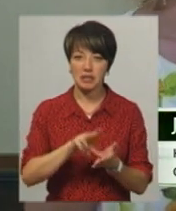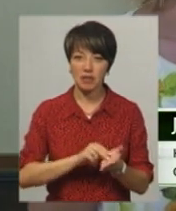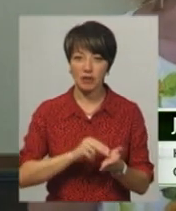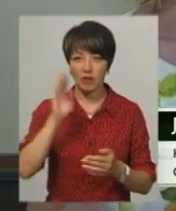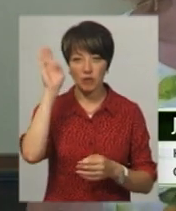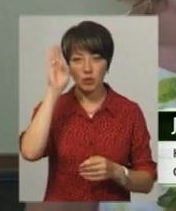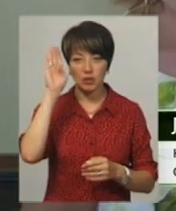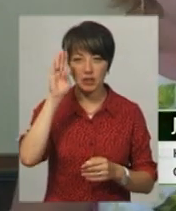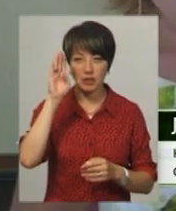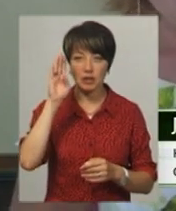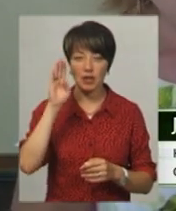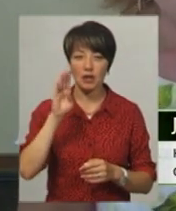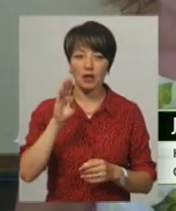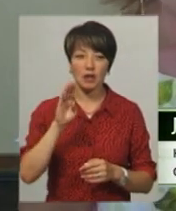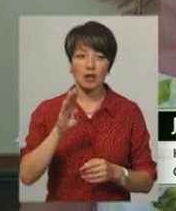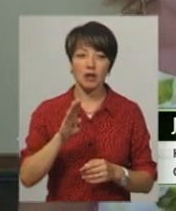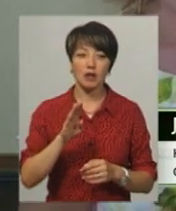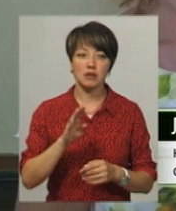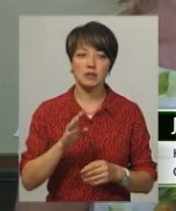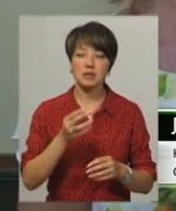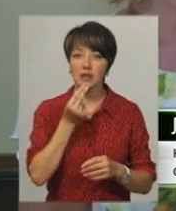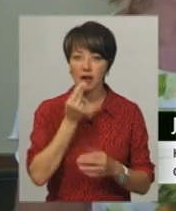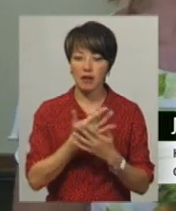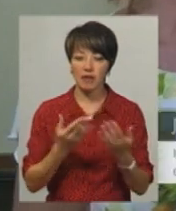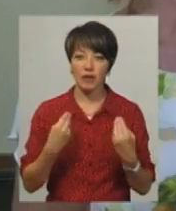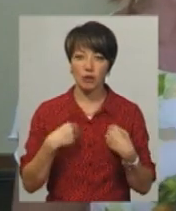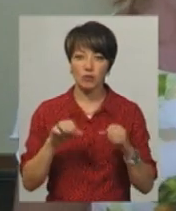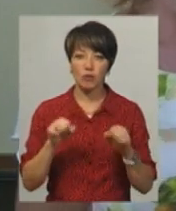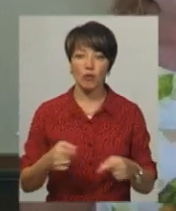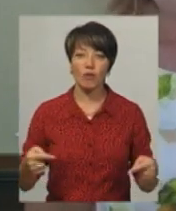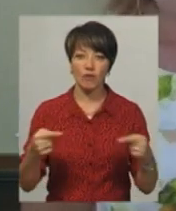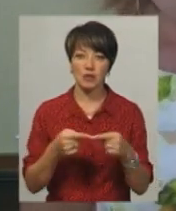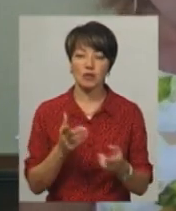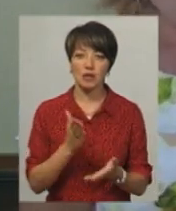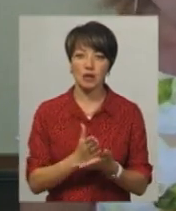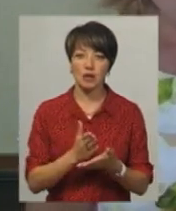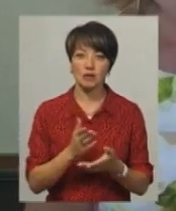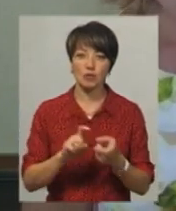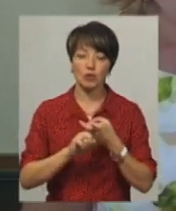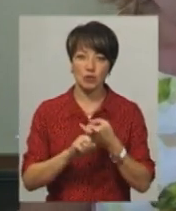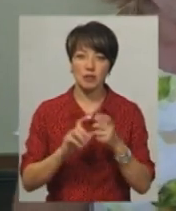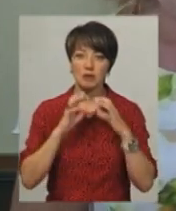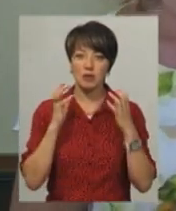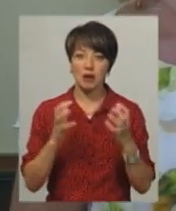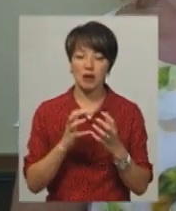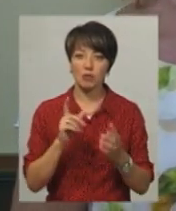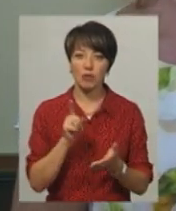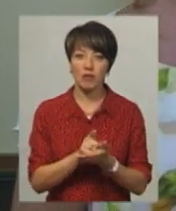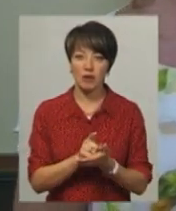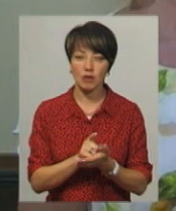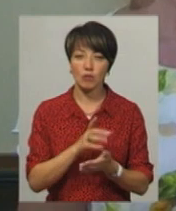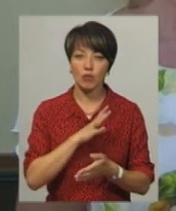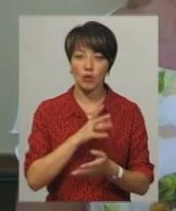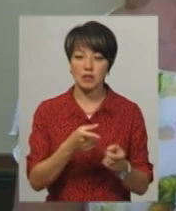води, добових страв, які дають нам змогу визначити наявність будників, бо вони зберігатися повинні.